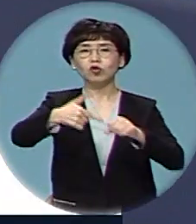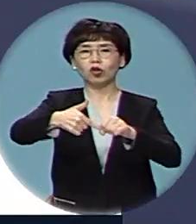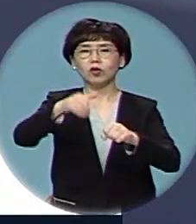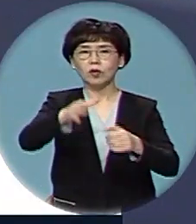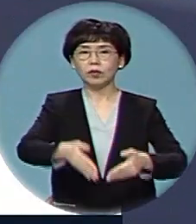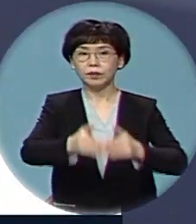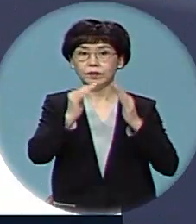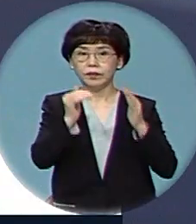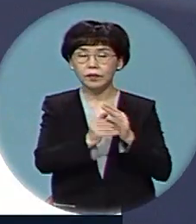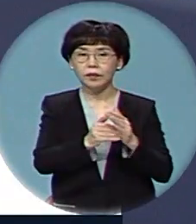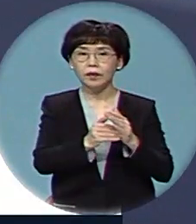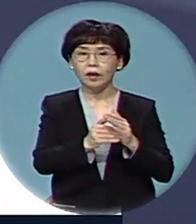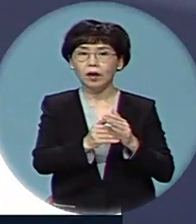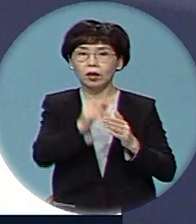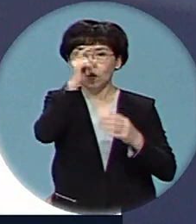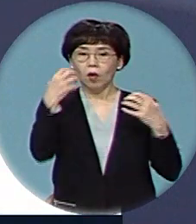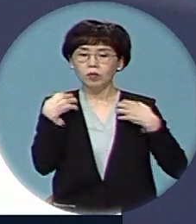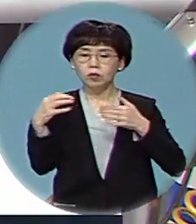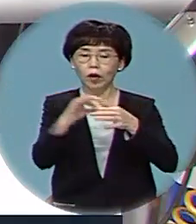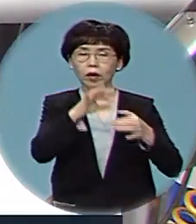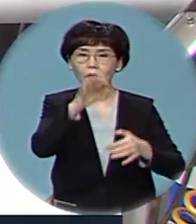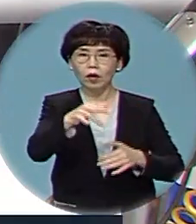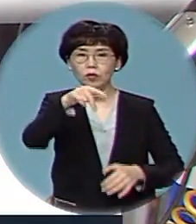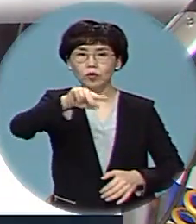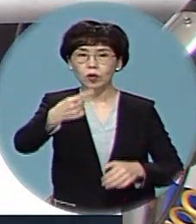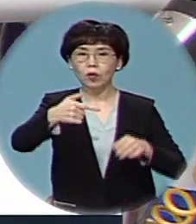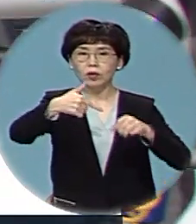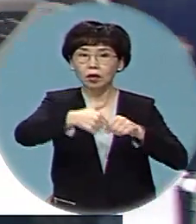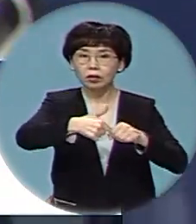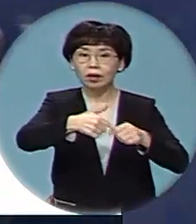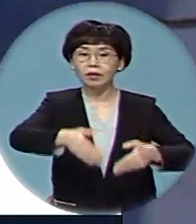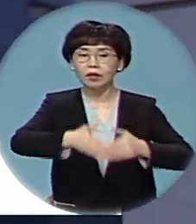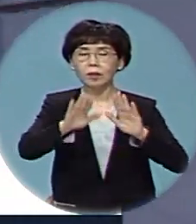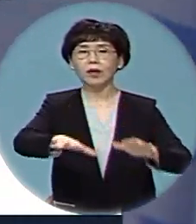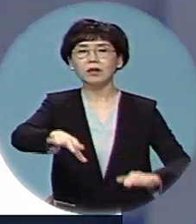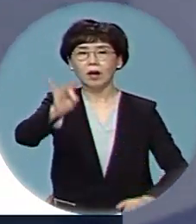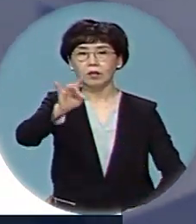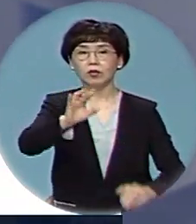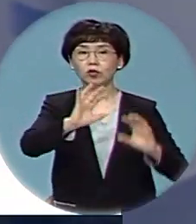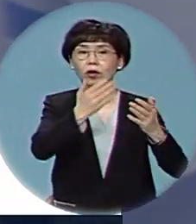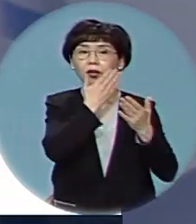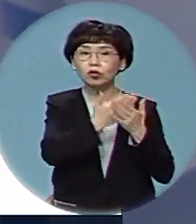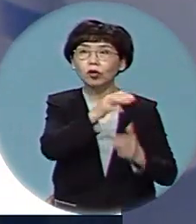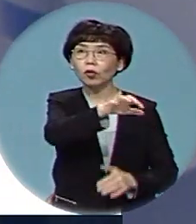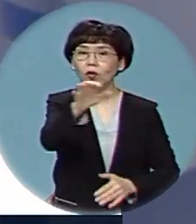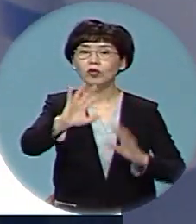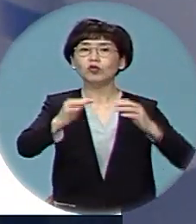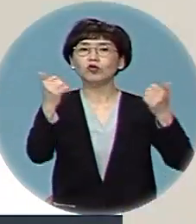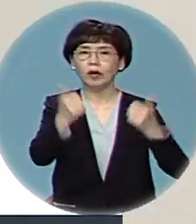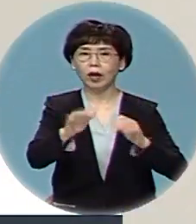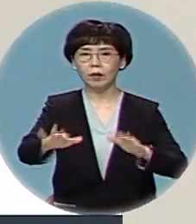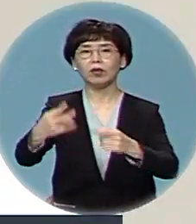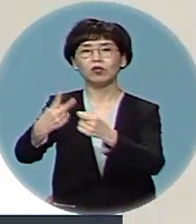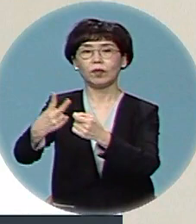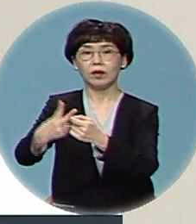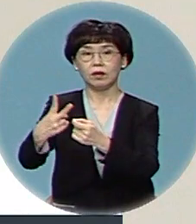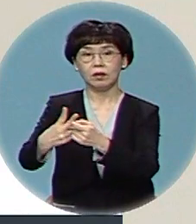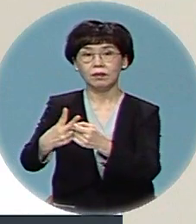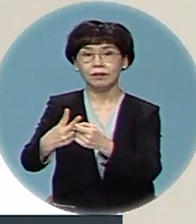정부 청사 안에 수소충전소가 설치되는 것은 이번이 처음이고 국가 주요 시설로는 국회에 이어 두